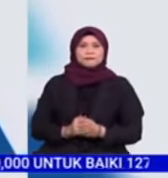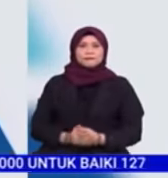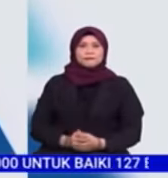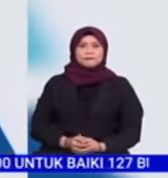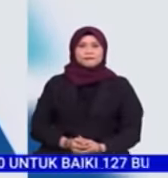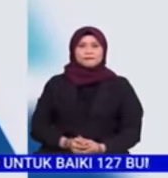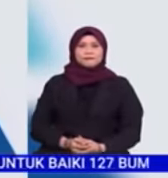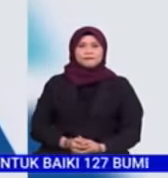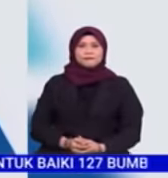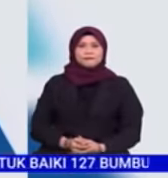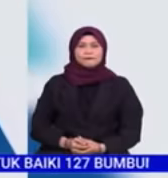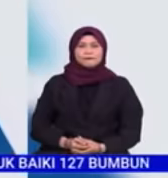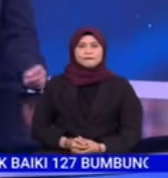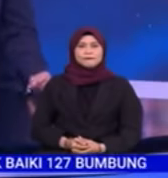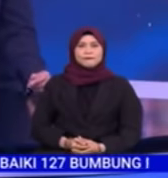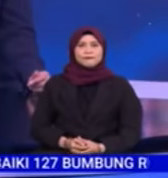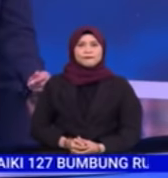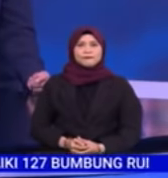Hai